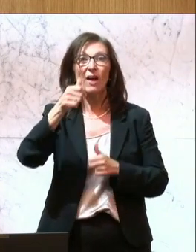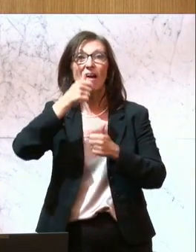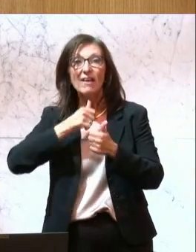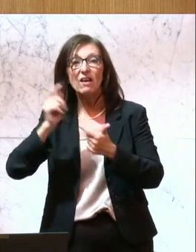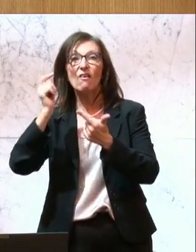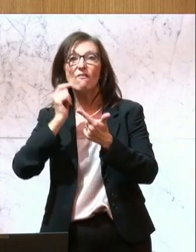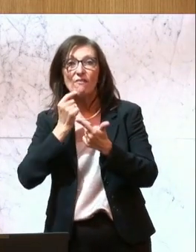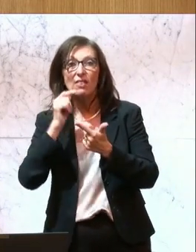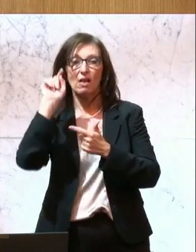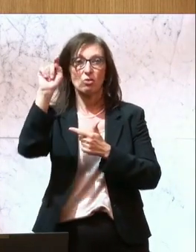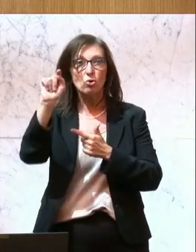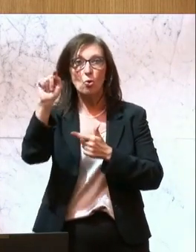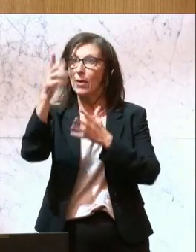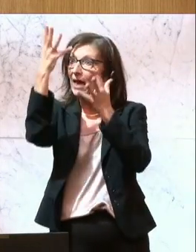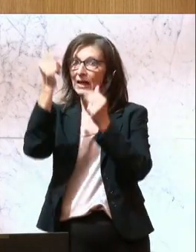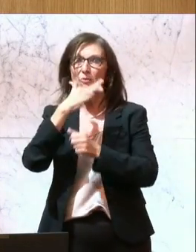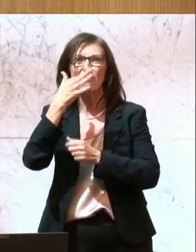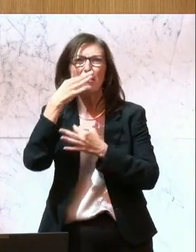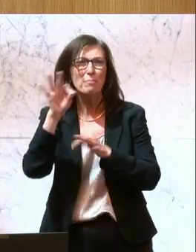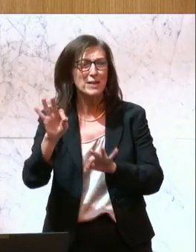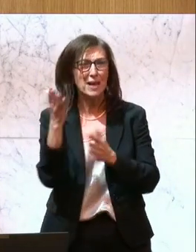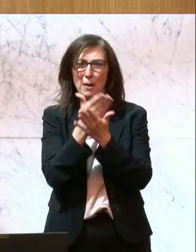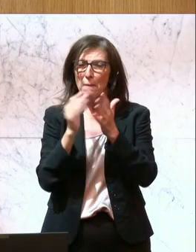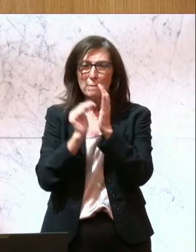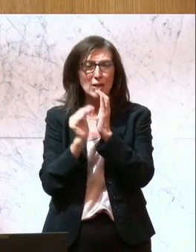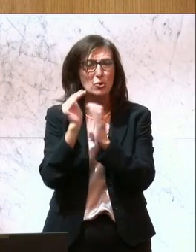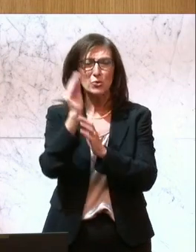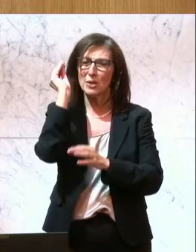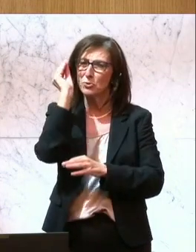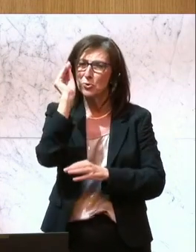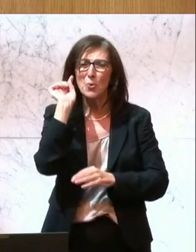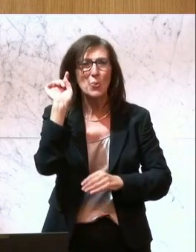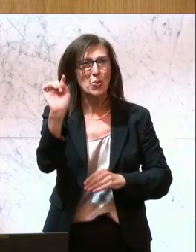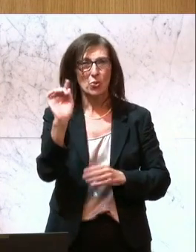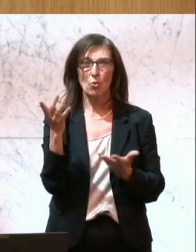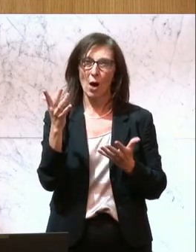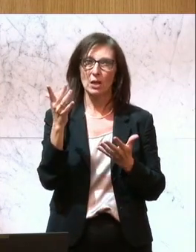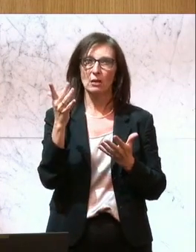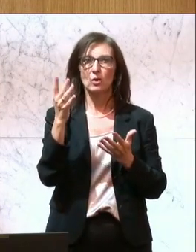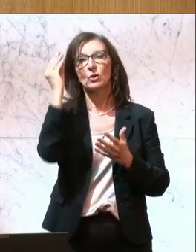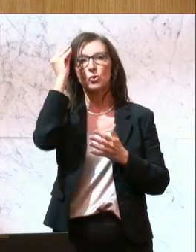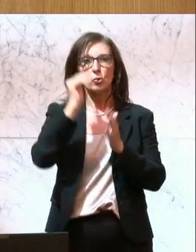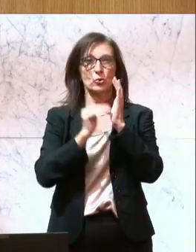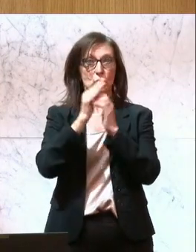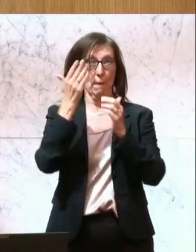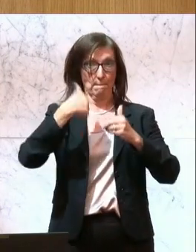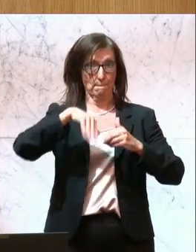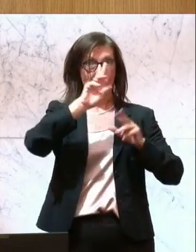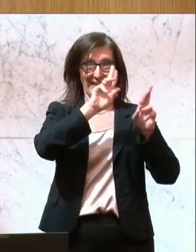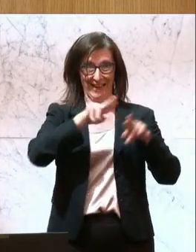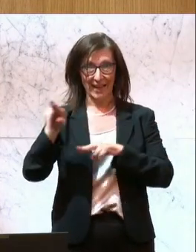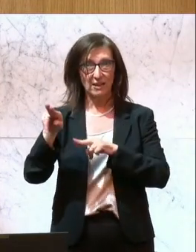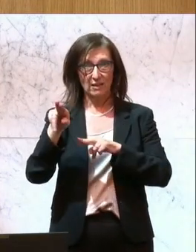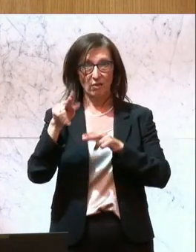sind, diese Bildungssysteme dort, die Schulen dort, sind einerseits gerechter, und andererseits schaffen sie